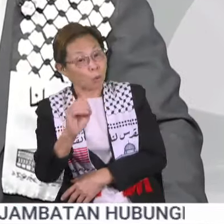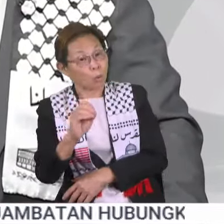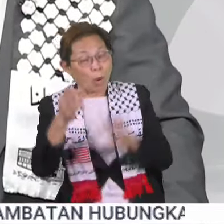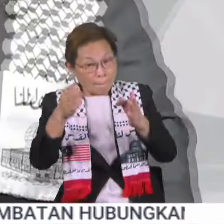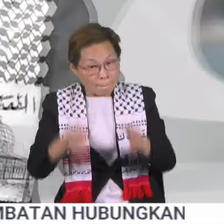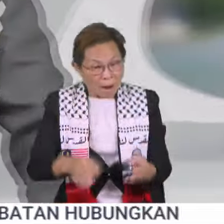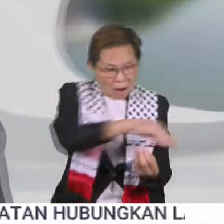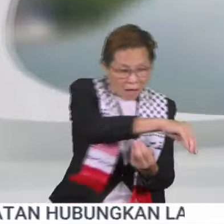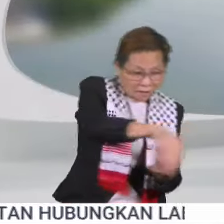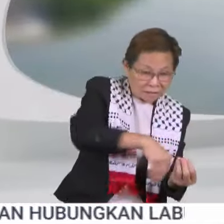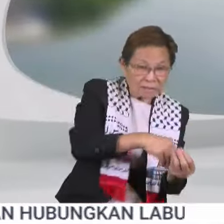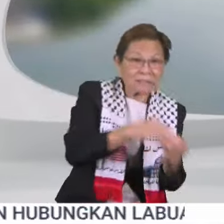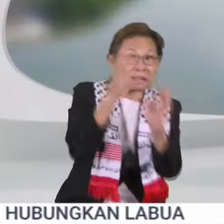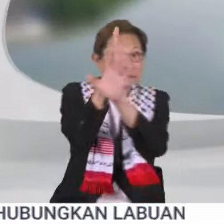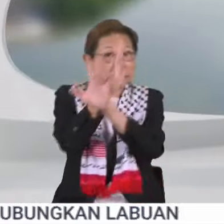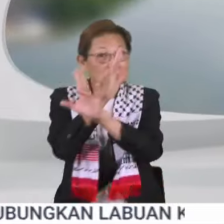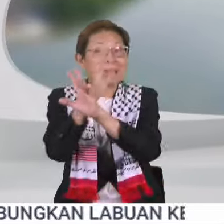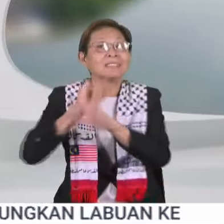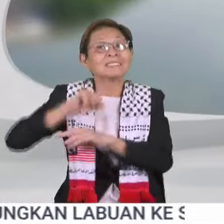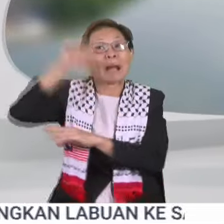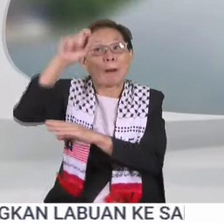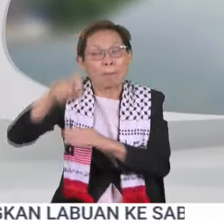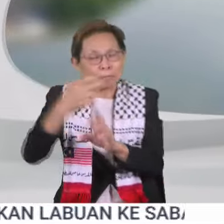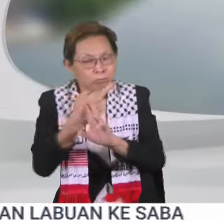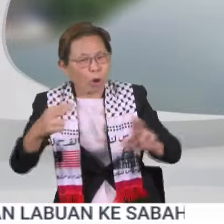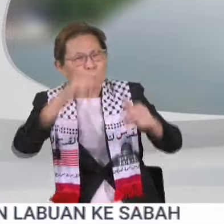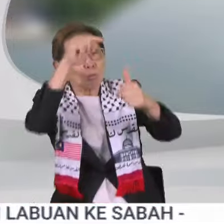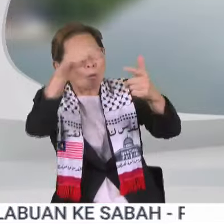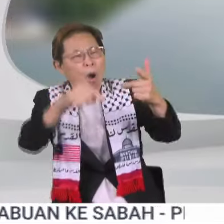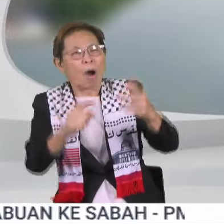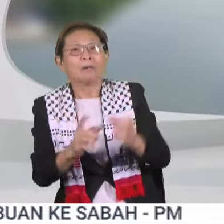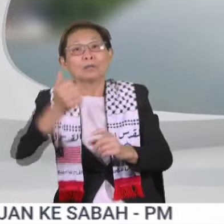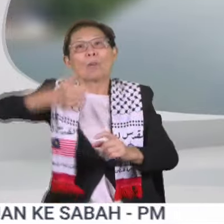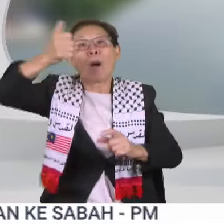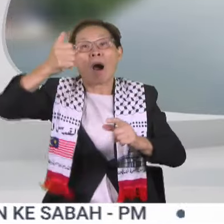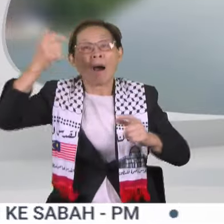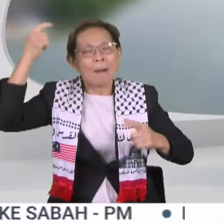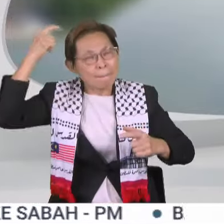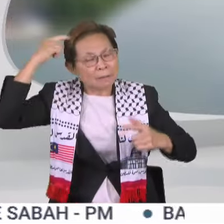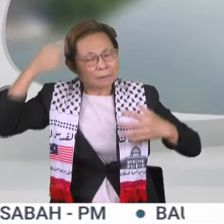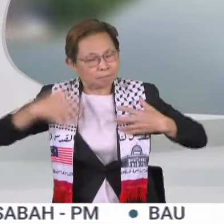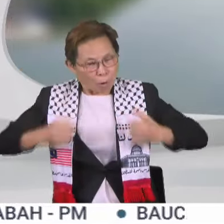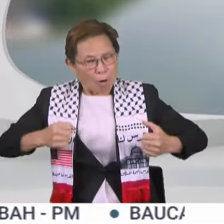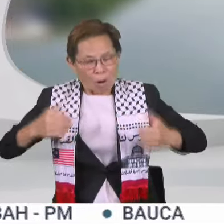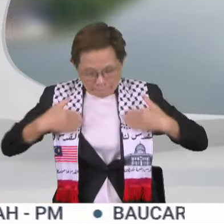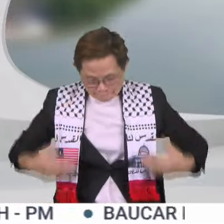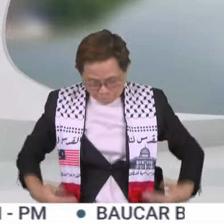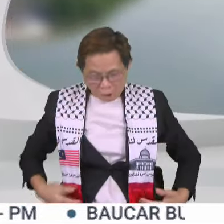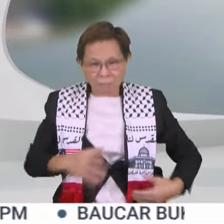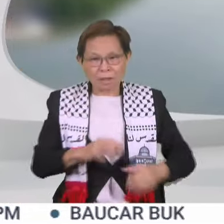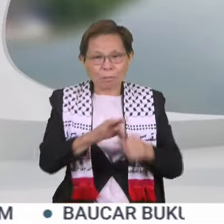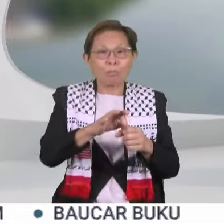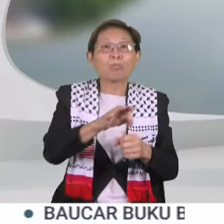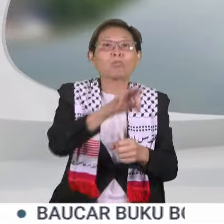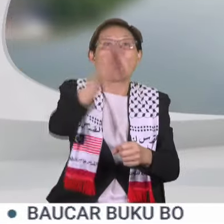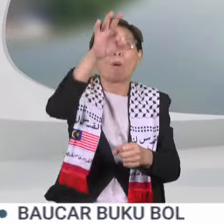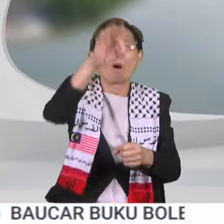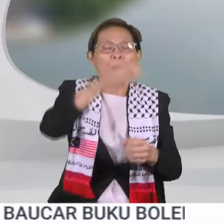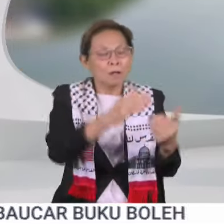di negeri ini perlu bersedia dalam semua aspek, terutamanya kesihatan mental, fizikal serta kerohanian